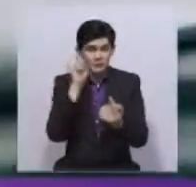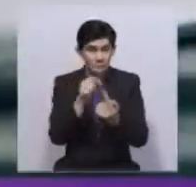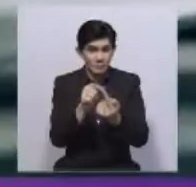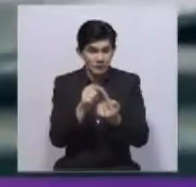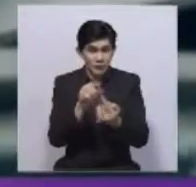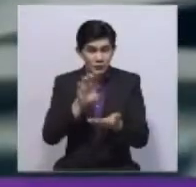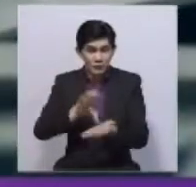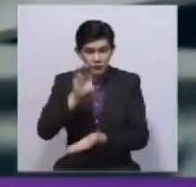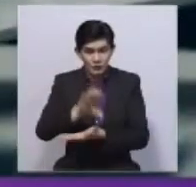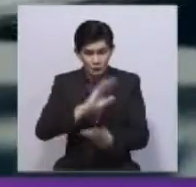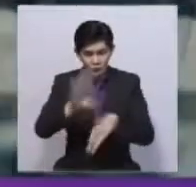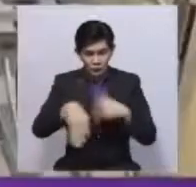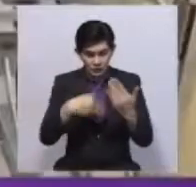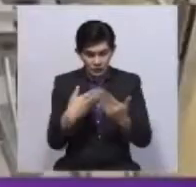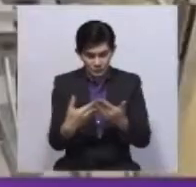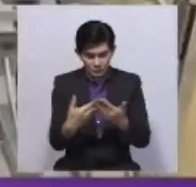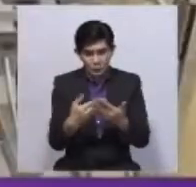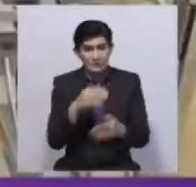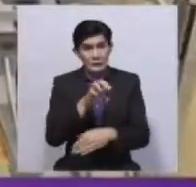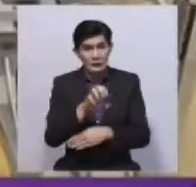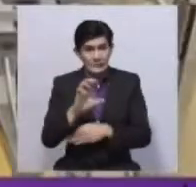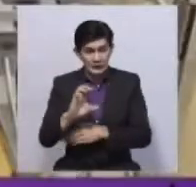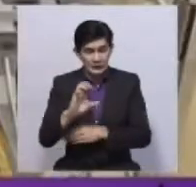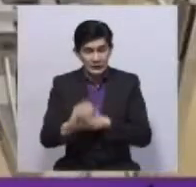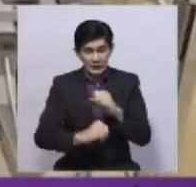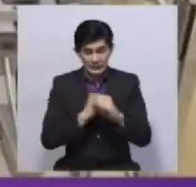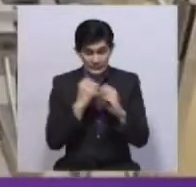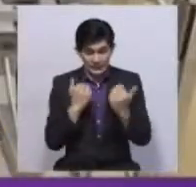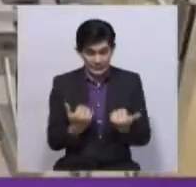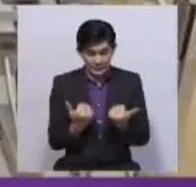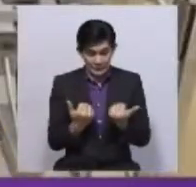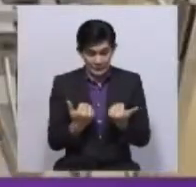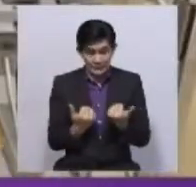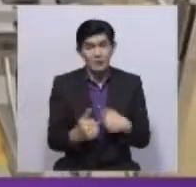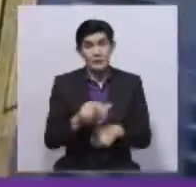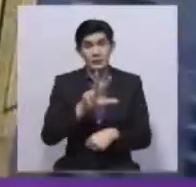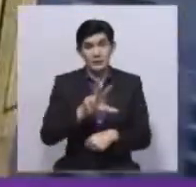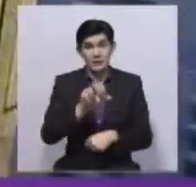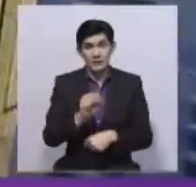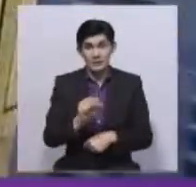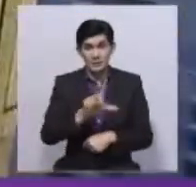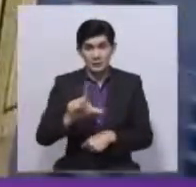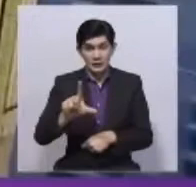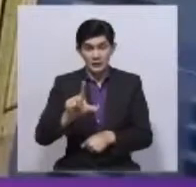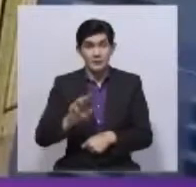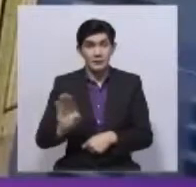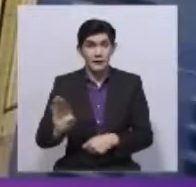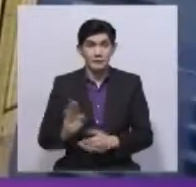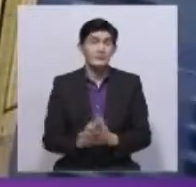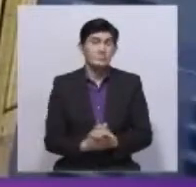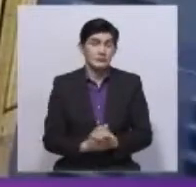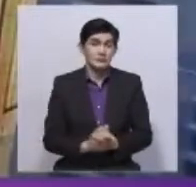ขอรับการลงทุนในพื้นที่ EEC ปีนี้ไว้ถึง 300,000 ล้านบาท